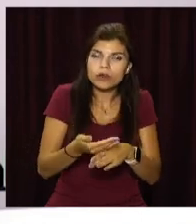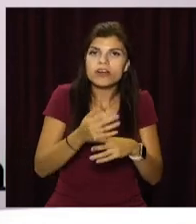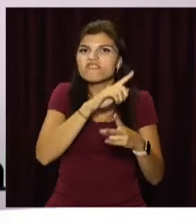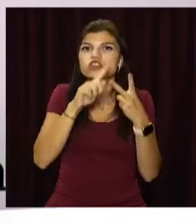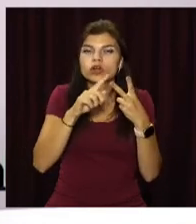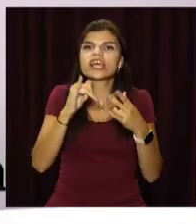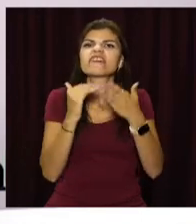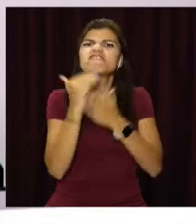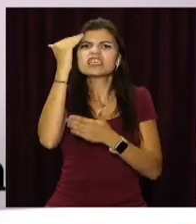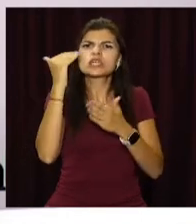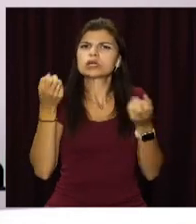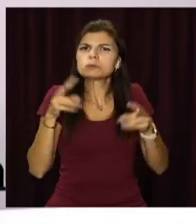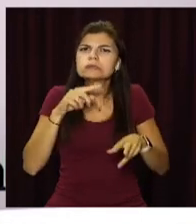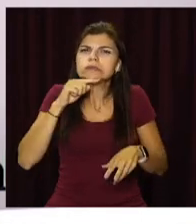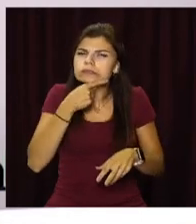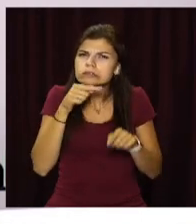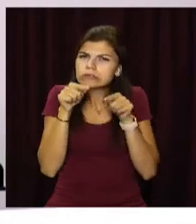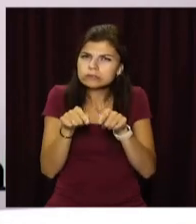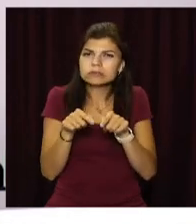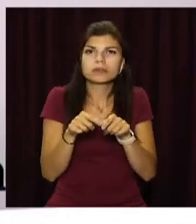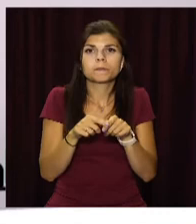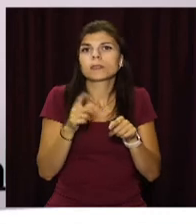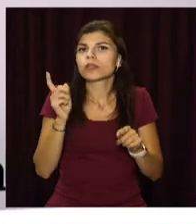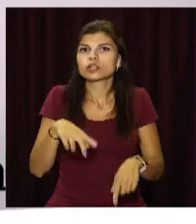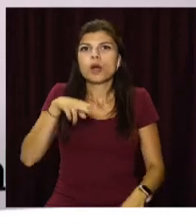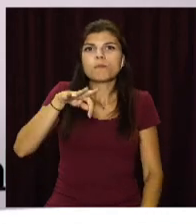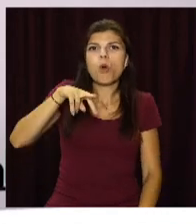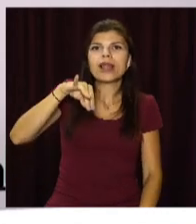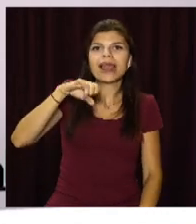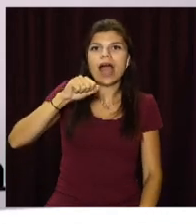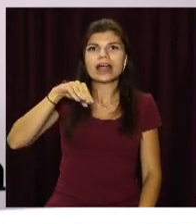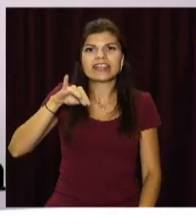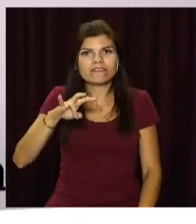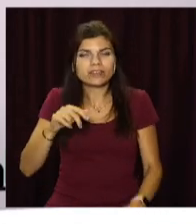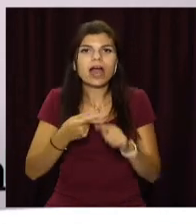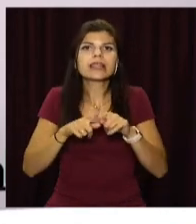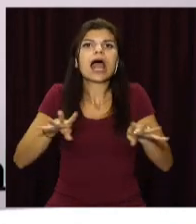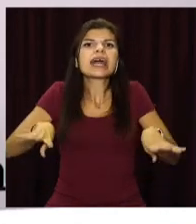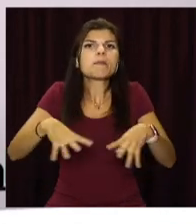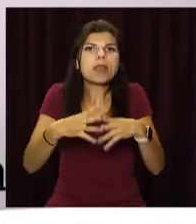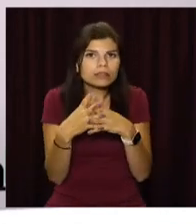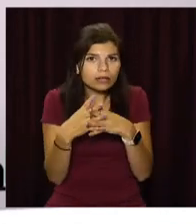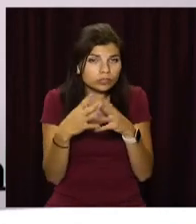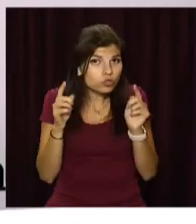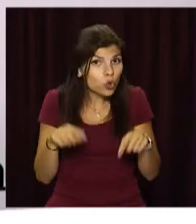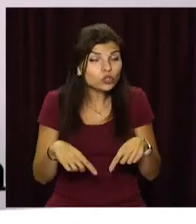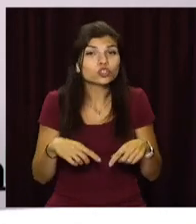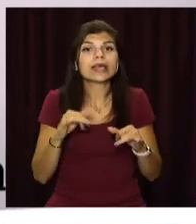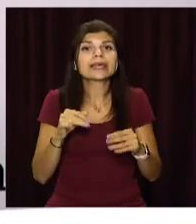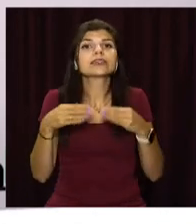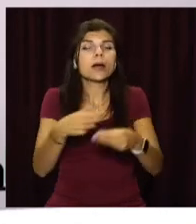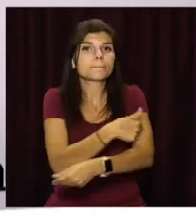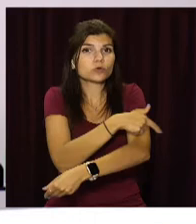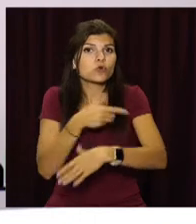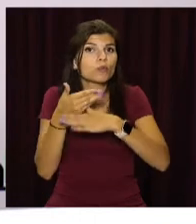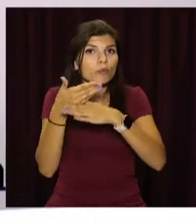і високоспеціалізована третинна, а також паліативна, це медична реабілітація і надання